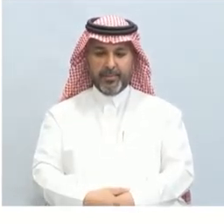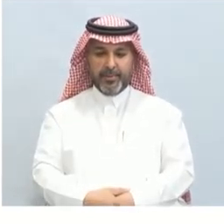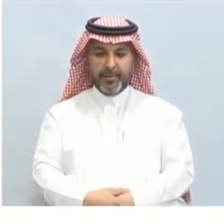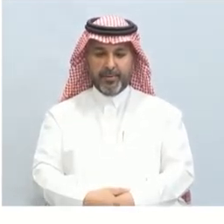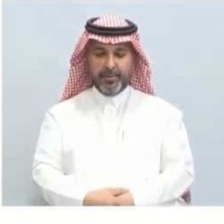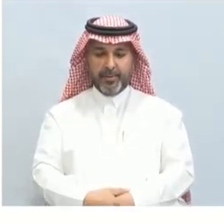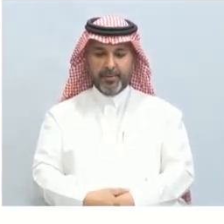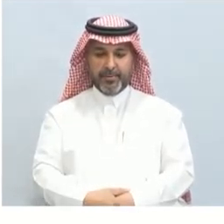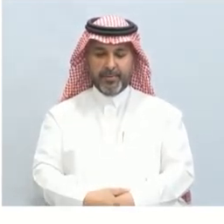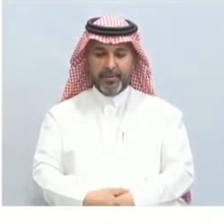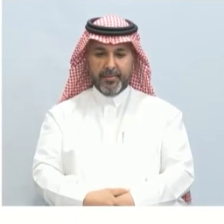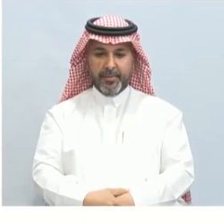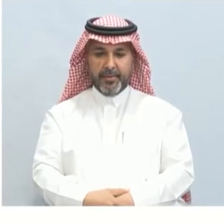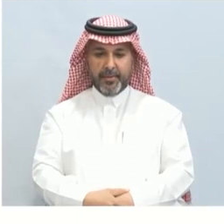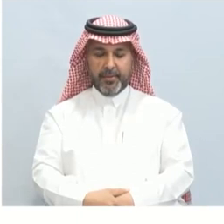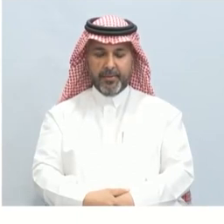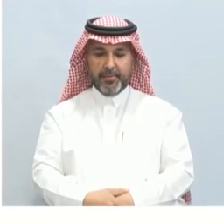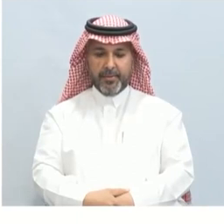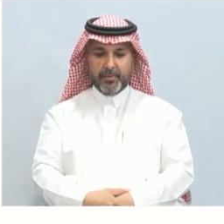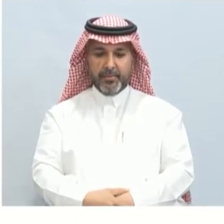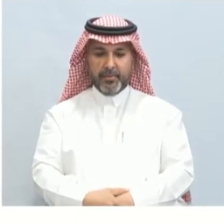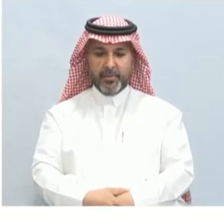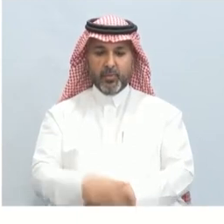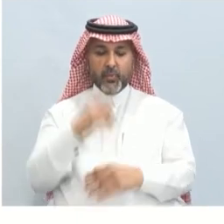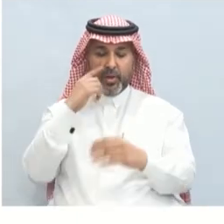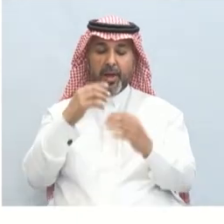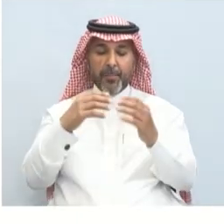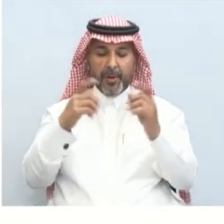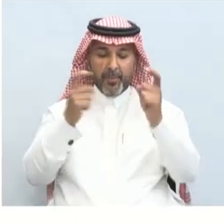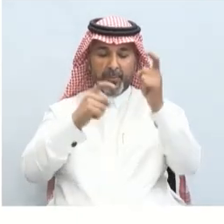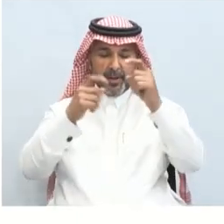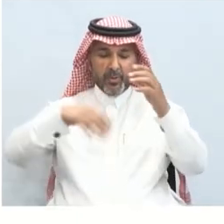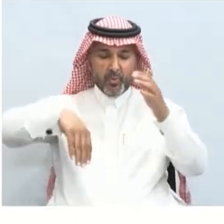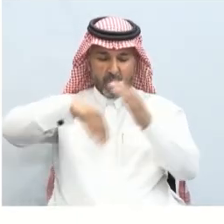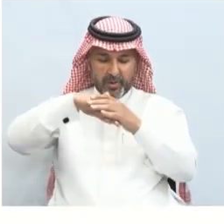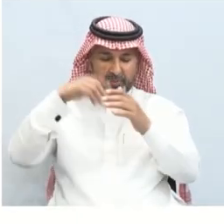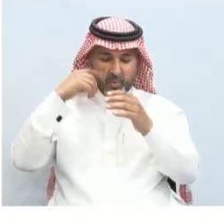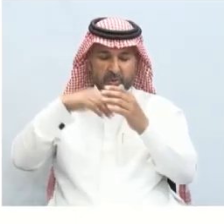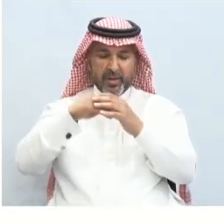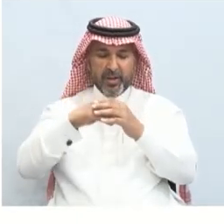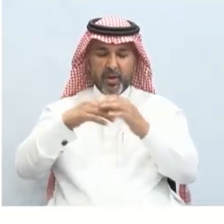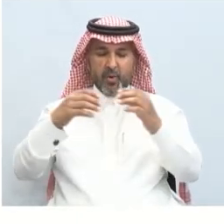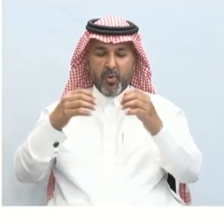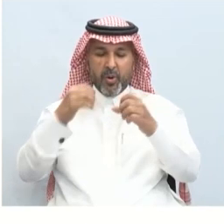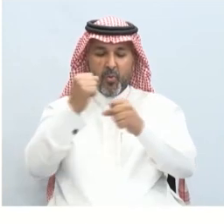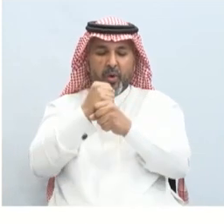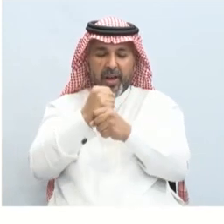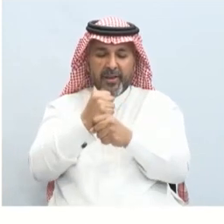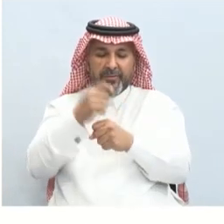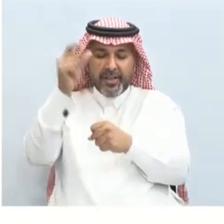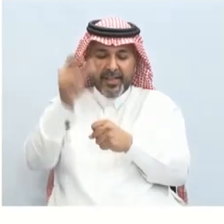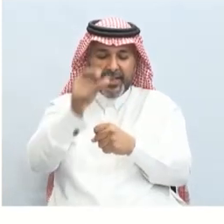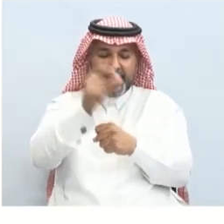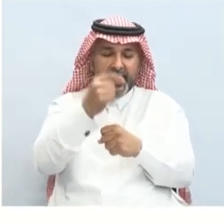قدم مكون من 11 لاعب على شكل حلقه دائريه طبعا يتشاورون قبل بدايه المباراه اذا